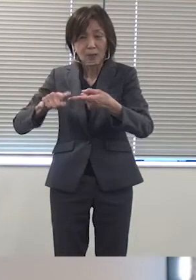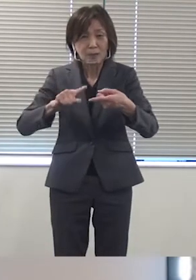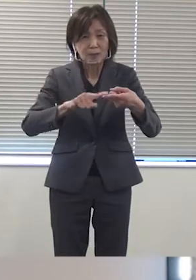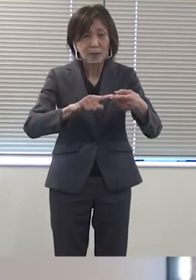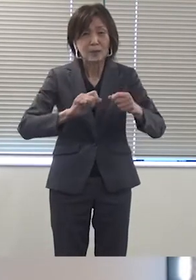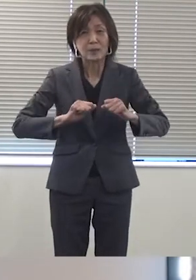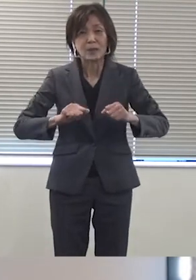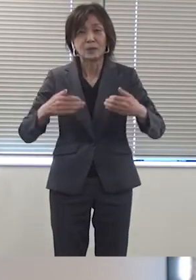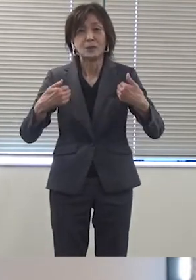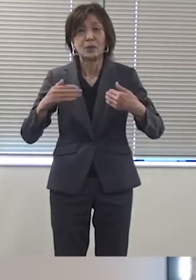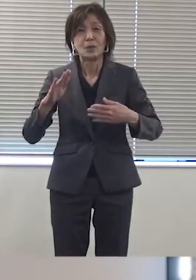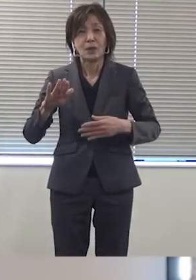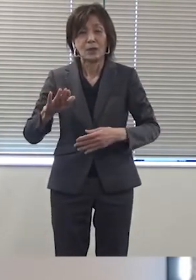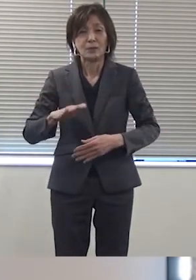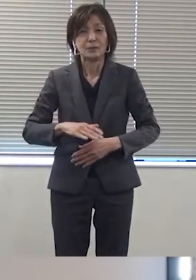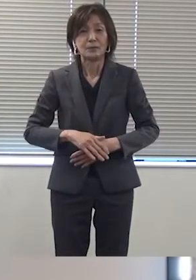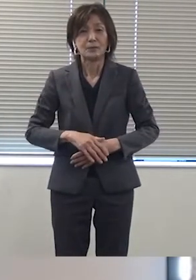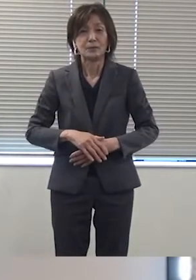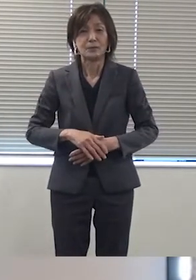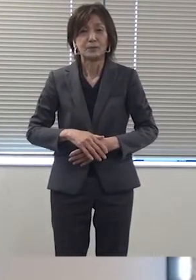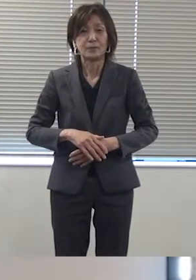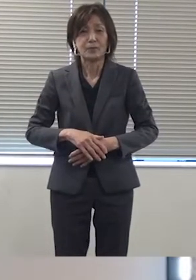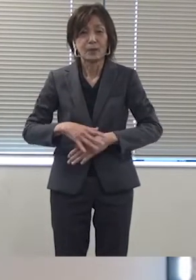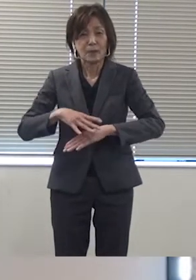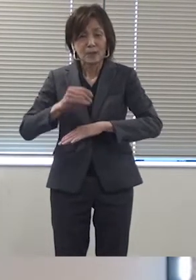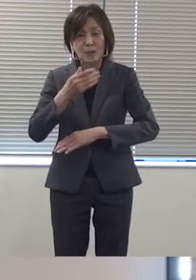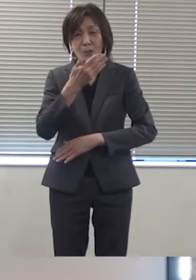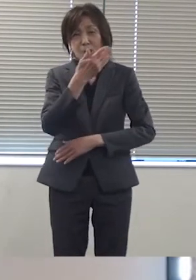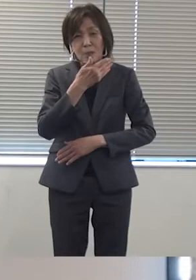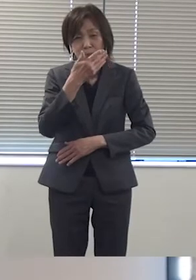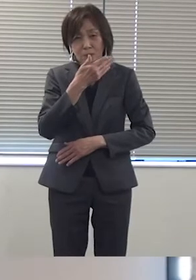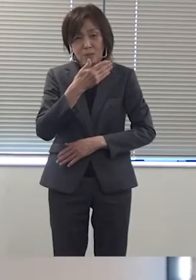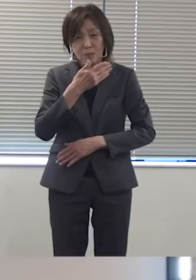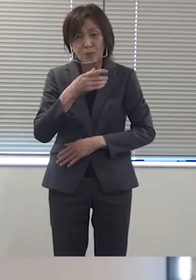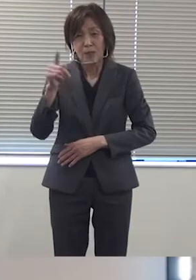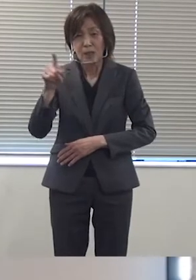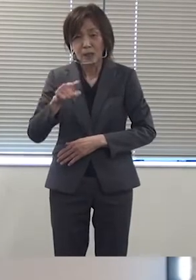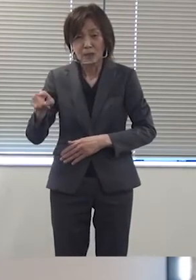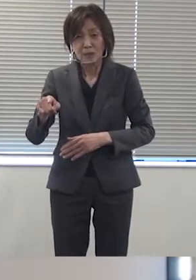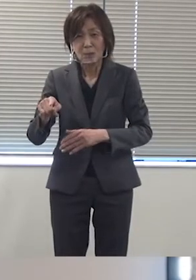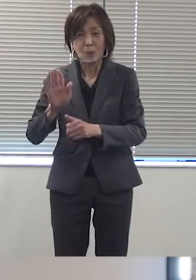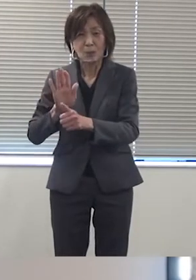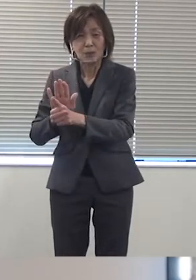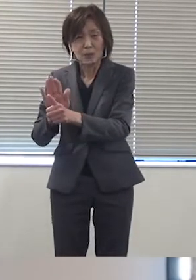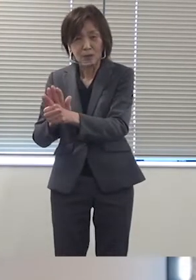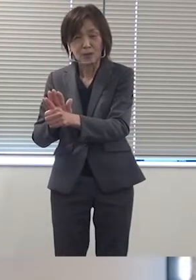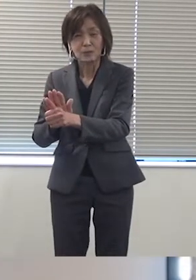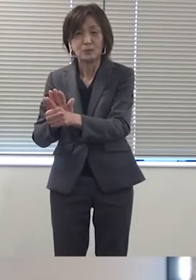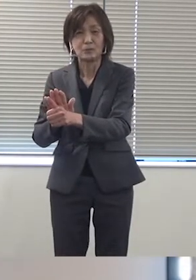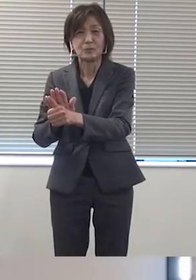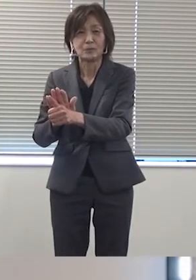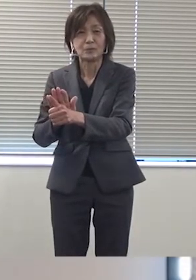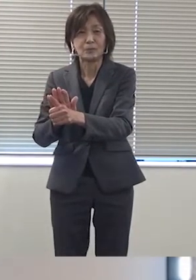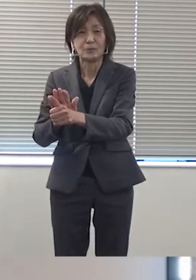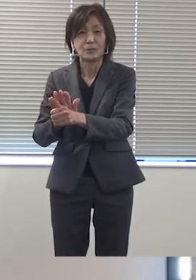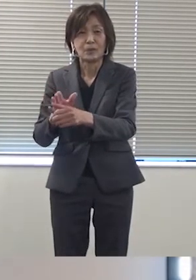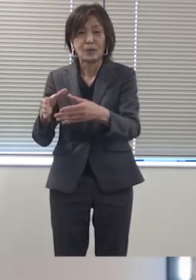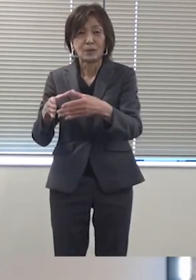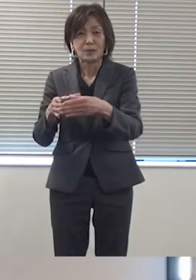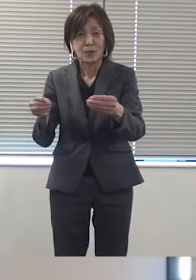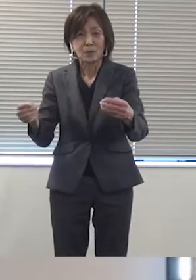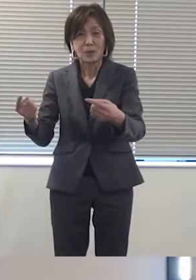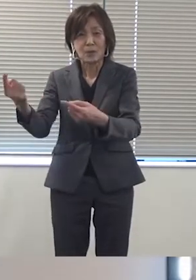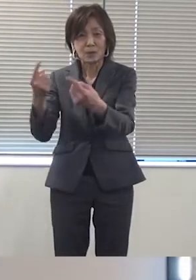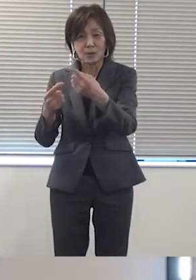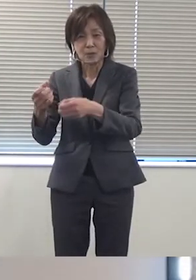には全国から派遣されてくる消防隊、そして警察官、自衛隊、ここの、まあ、全体調整、